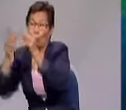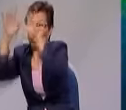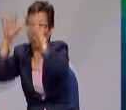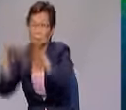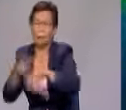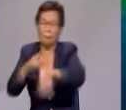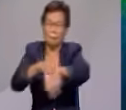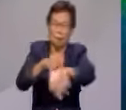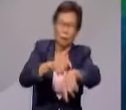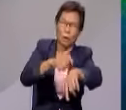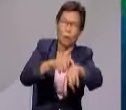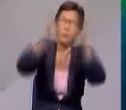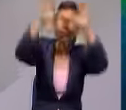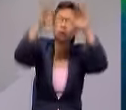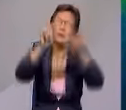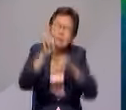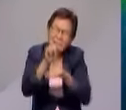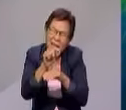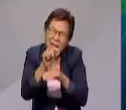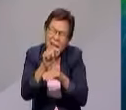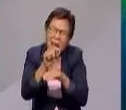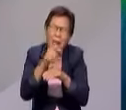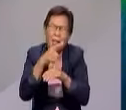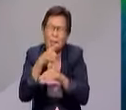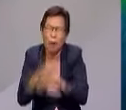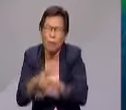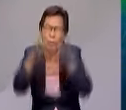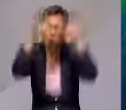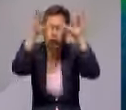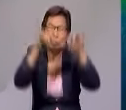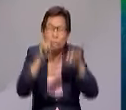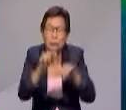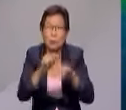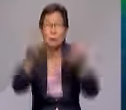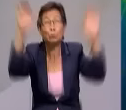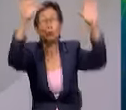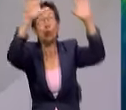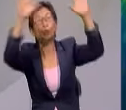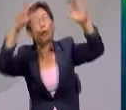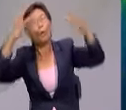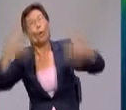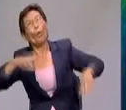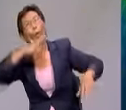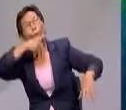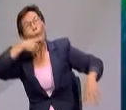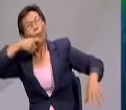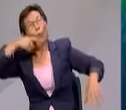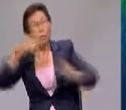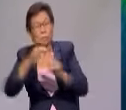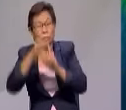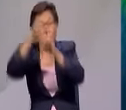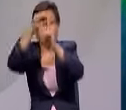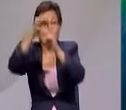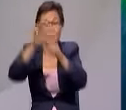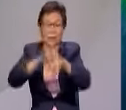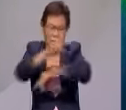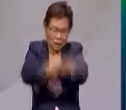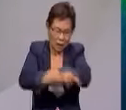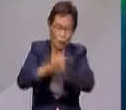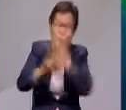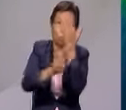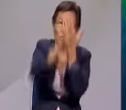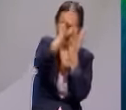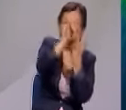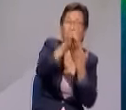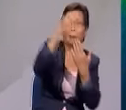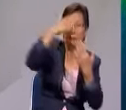ini, hujan yang kurang dalam tempoh yang lama boleh menyebabkan cuaca yang agak kering, terutamanya di negeri-negeri di utara iaitu